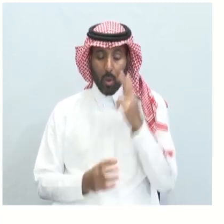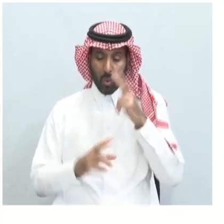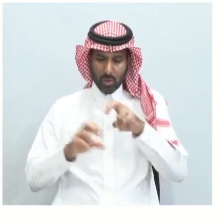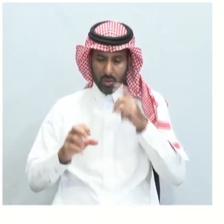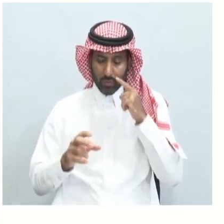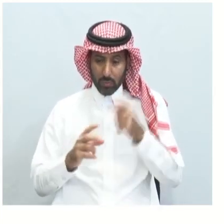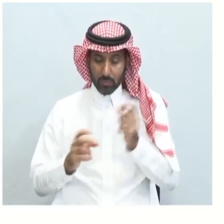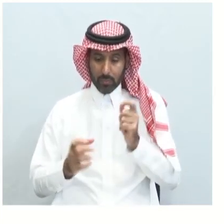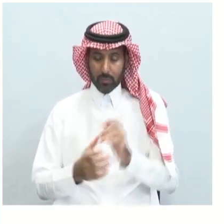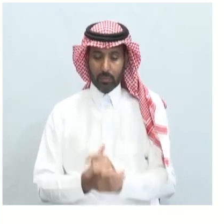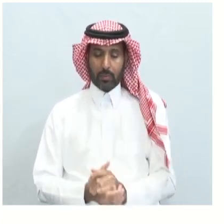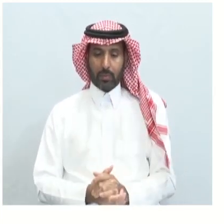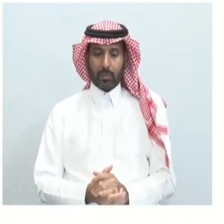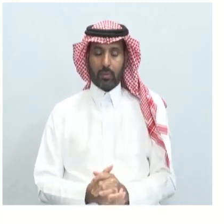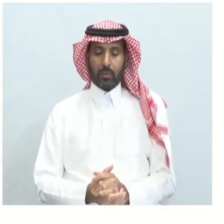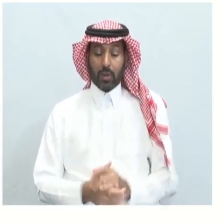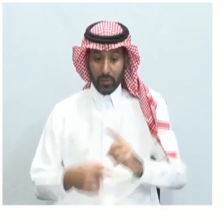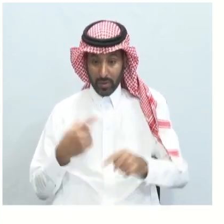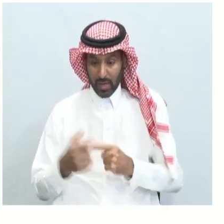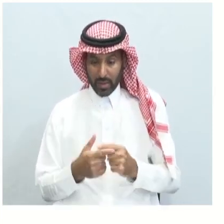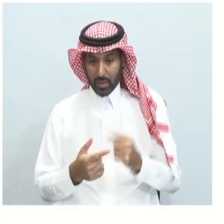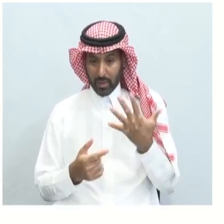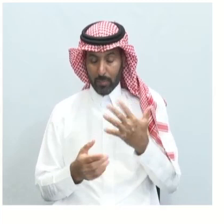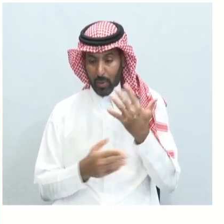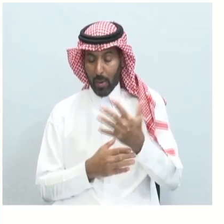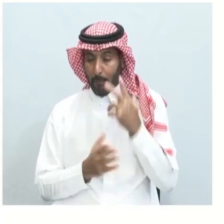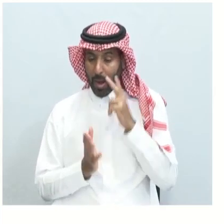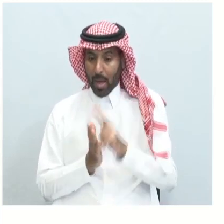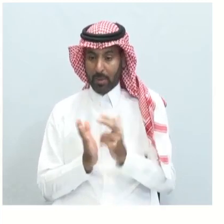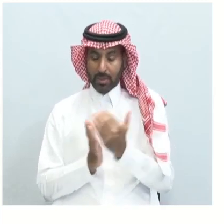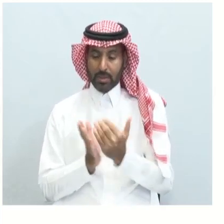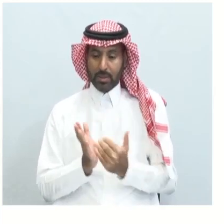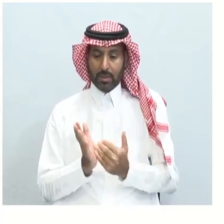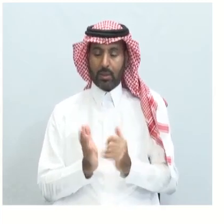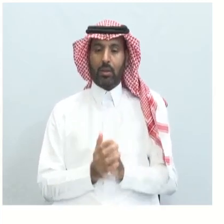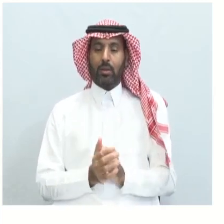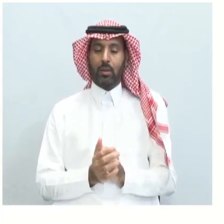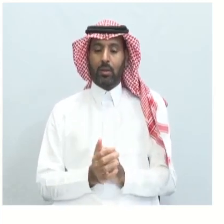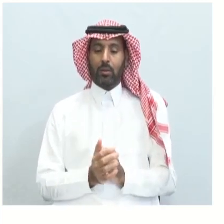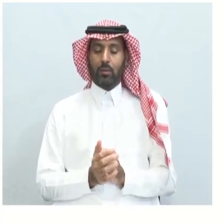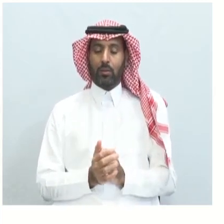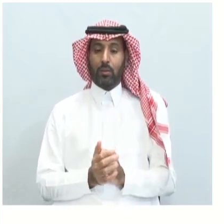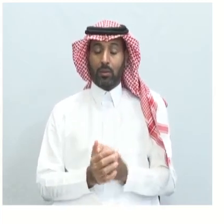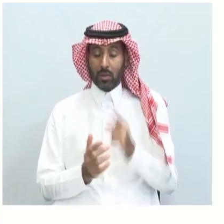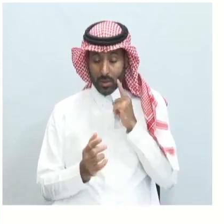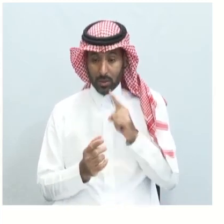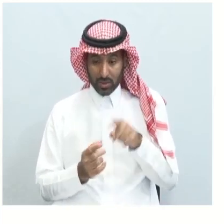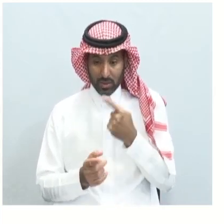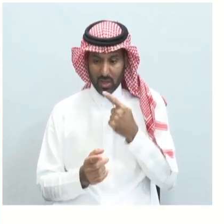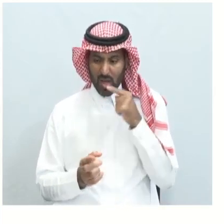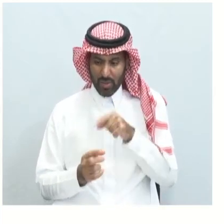المهاجمين لذلك يضمن التحديث المنتظم للبرامج وانظمه التشغيل تصحيح هذه